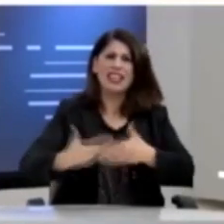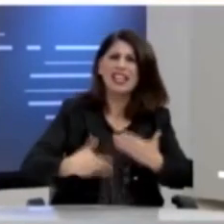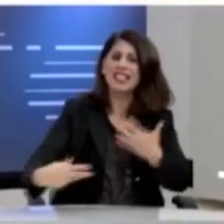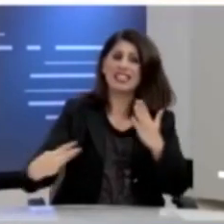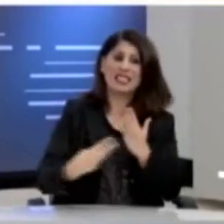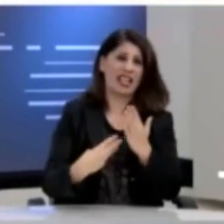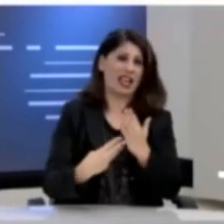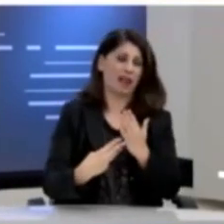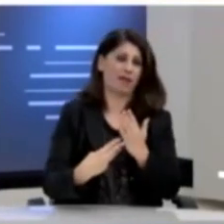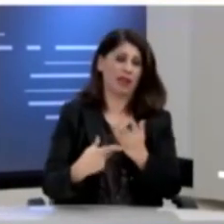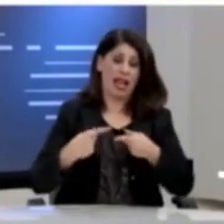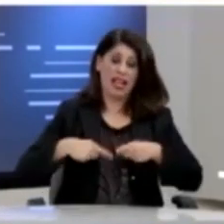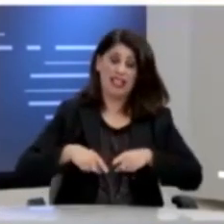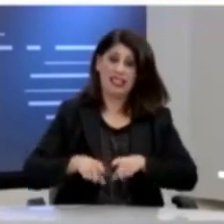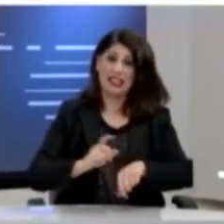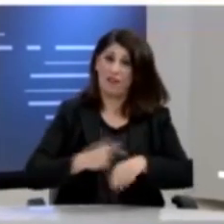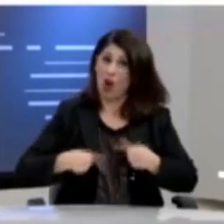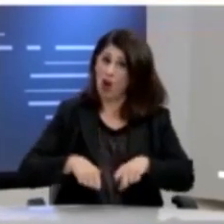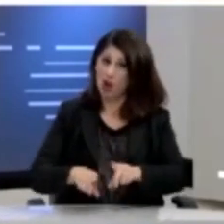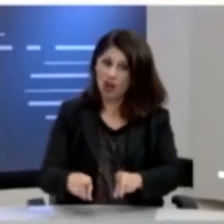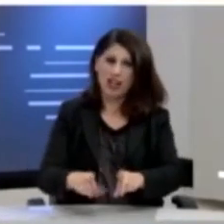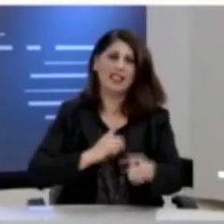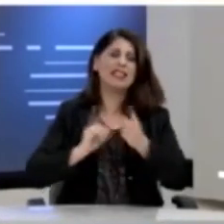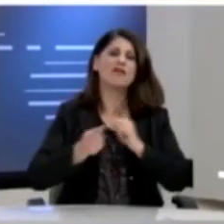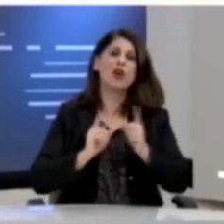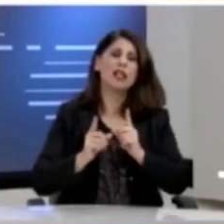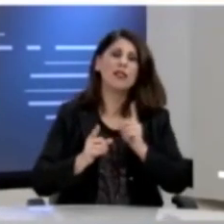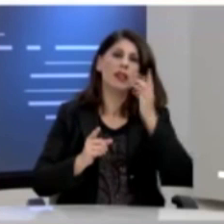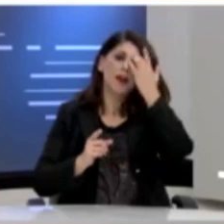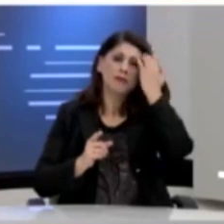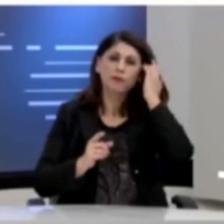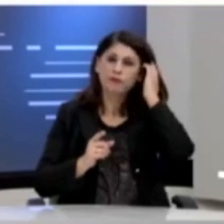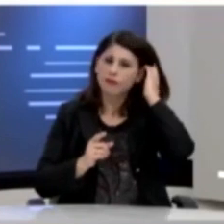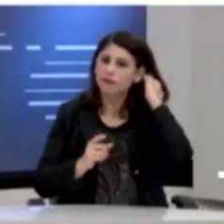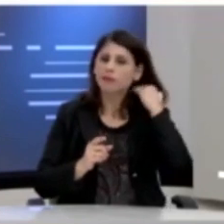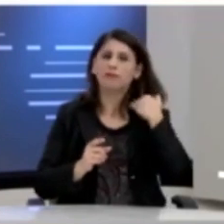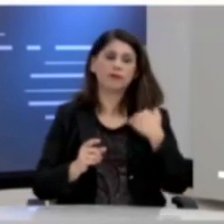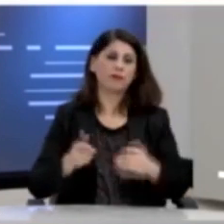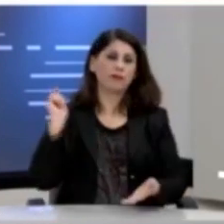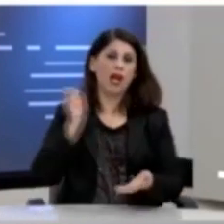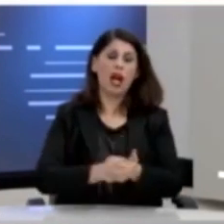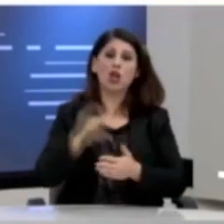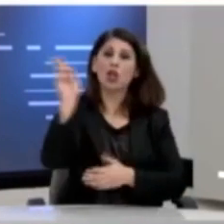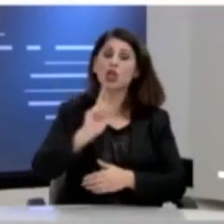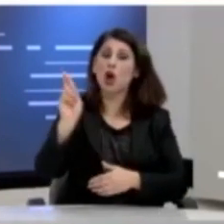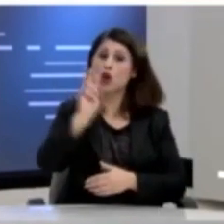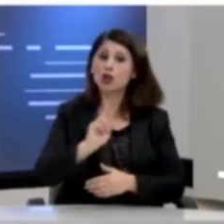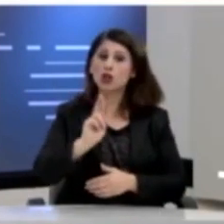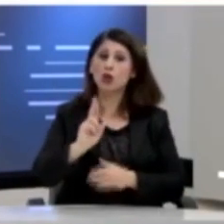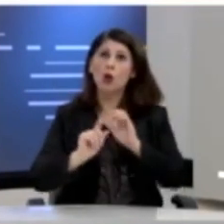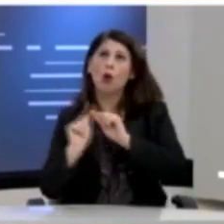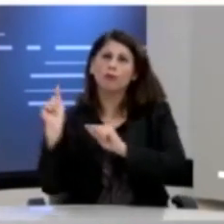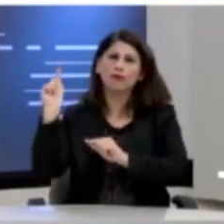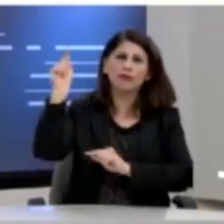Συρία. Ταυτόχρονα έχει συμφωνηθεί η αγορά του ρώσικου πυραυλικού συστήματος